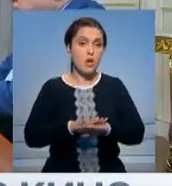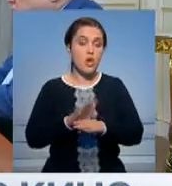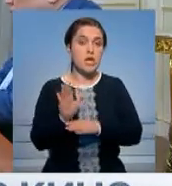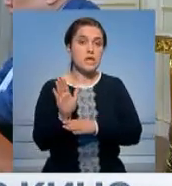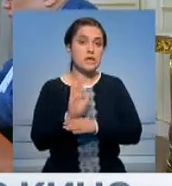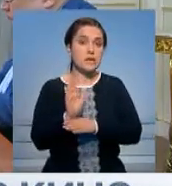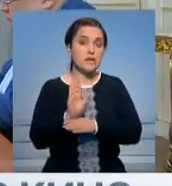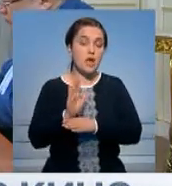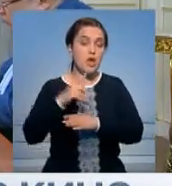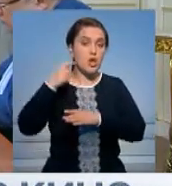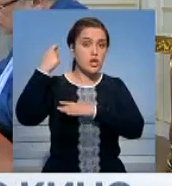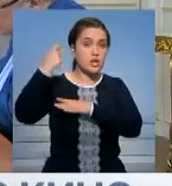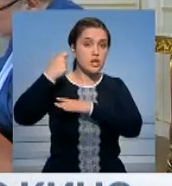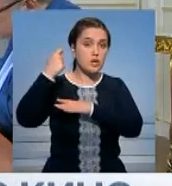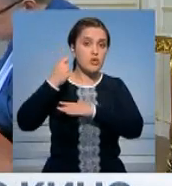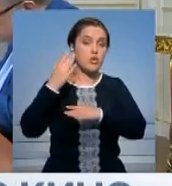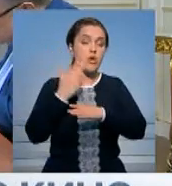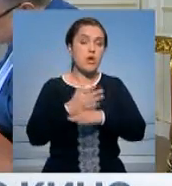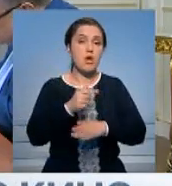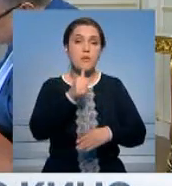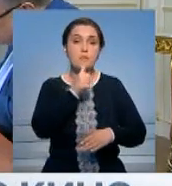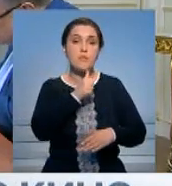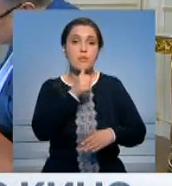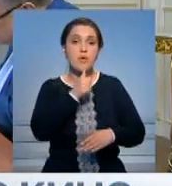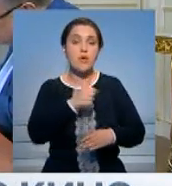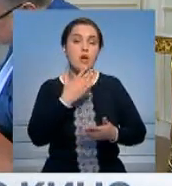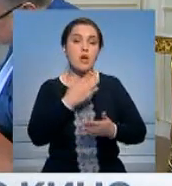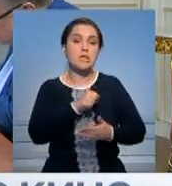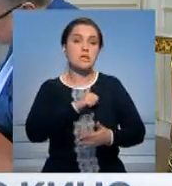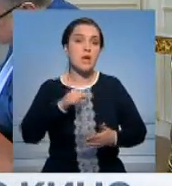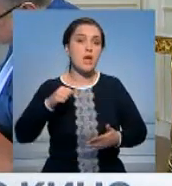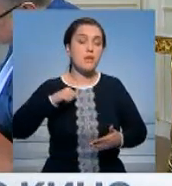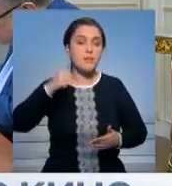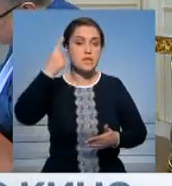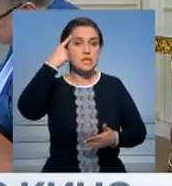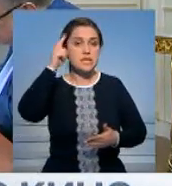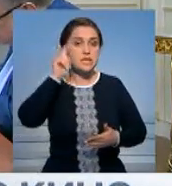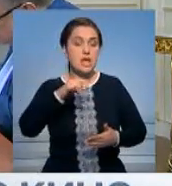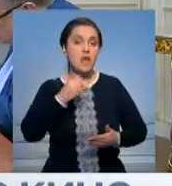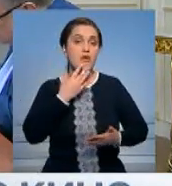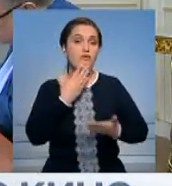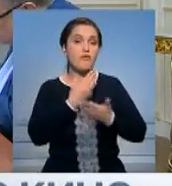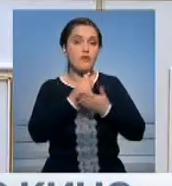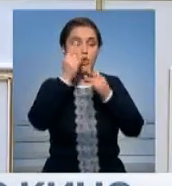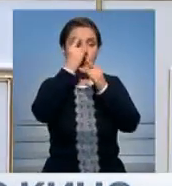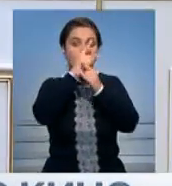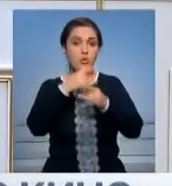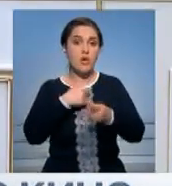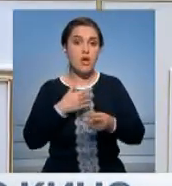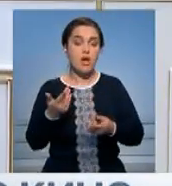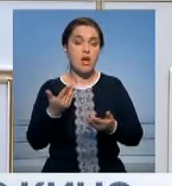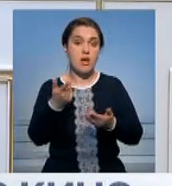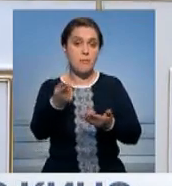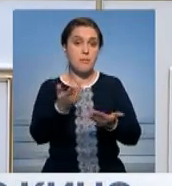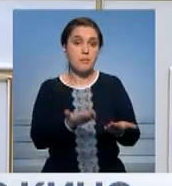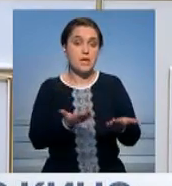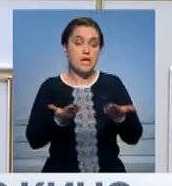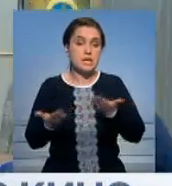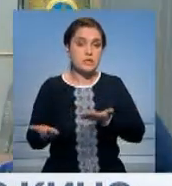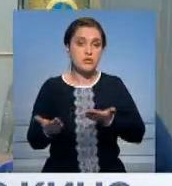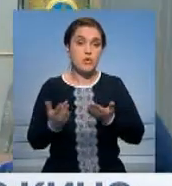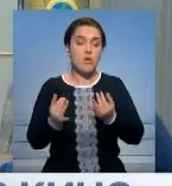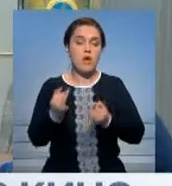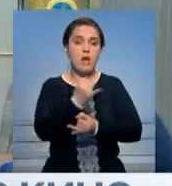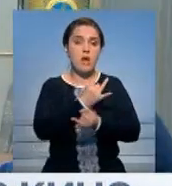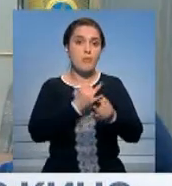стало одним из основных способов выражения национального самосознания и национальной культуры. Поэтому я пригласил вас, чтобы обсудить необходимые